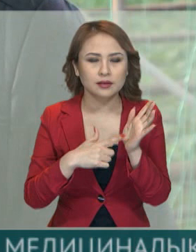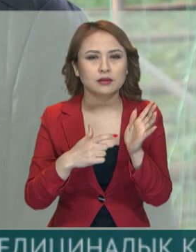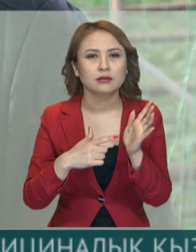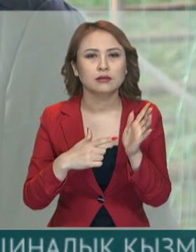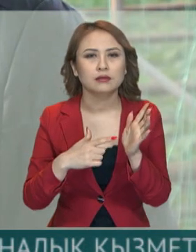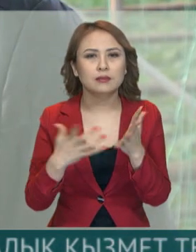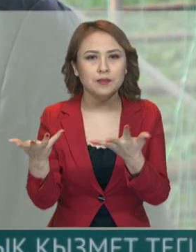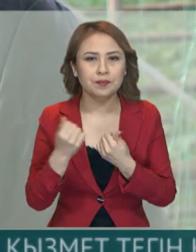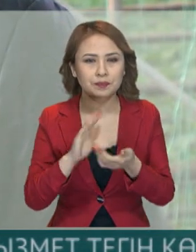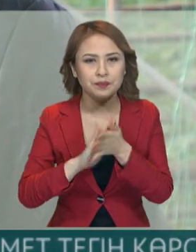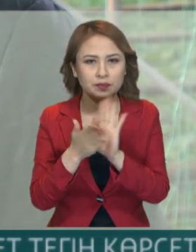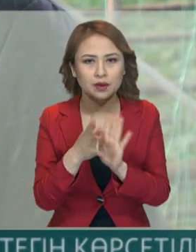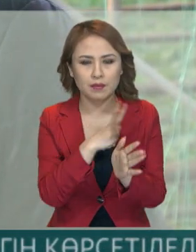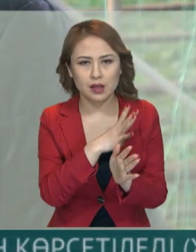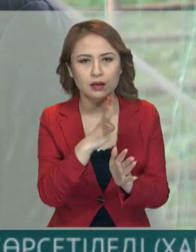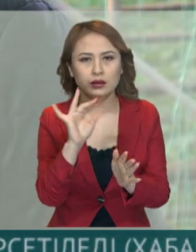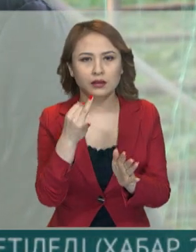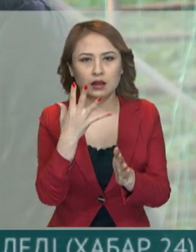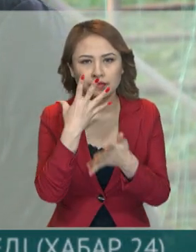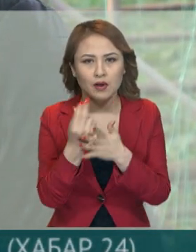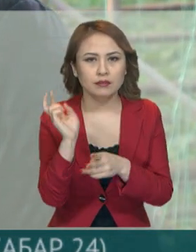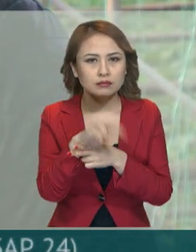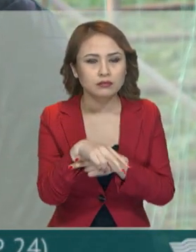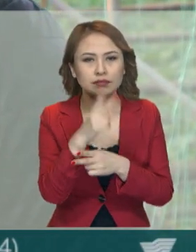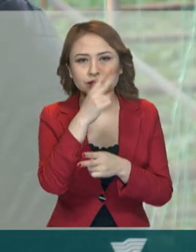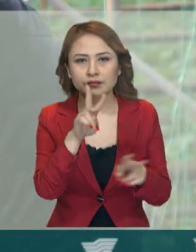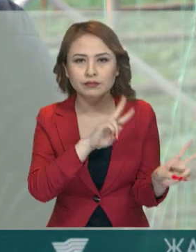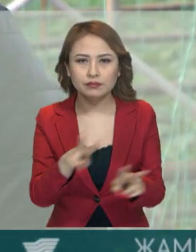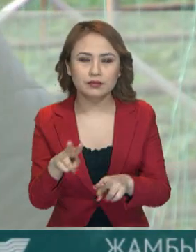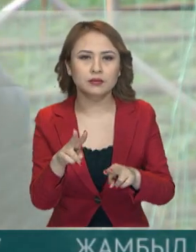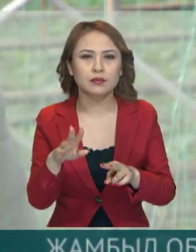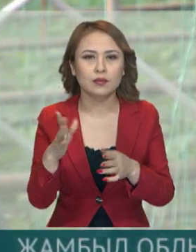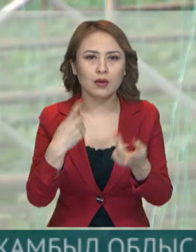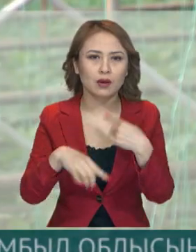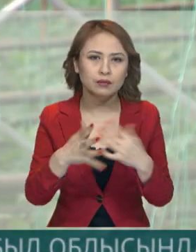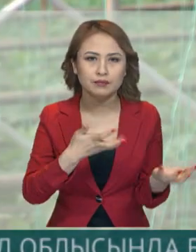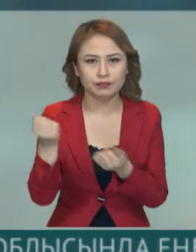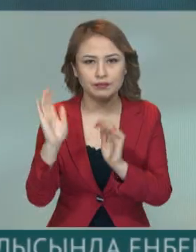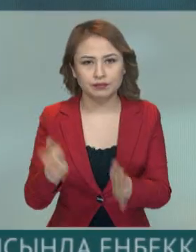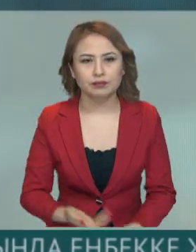нелерге келісімшарт жасалып, өздері келіп, жаңа көріп бақылайды, соны алып кетеді.